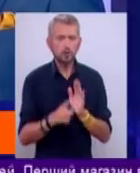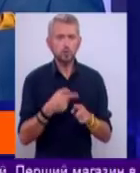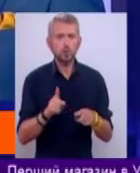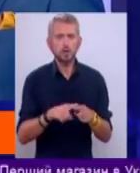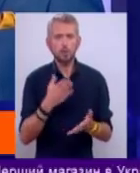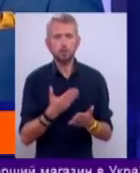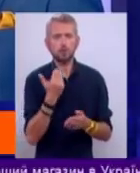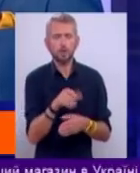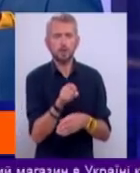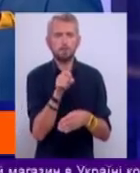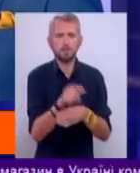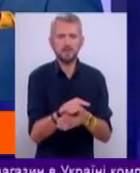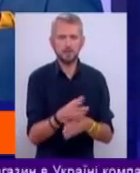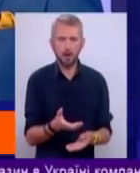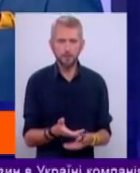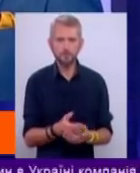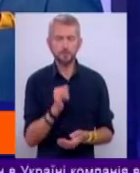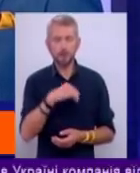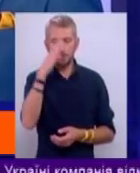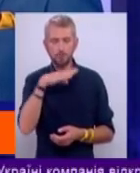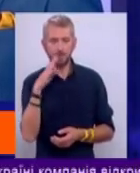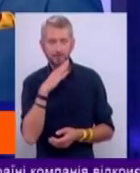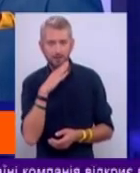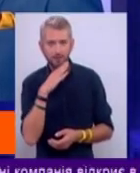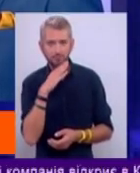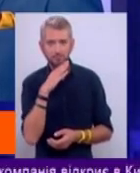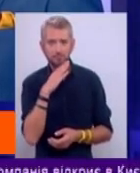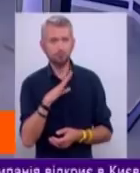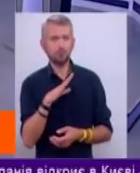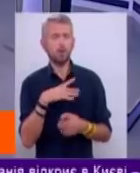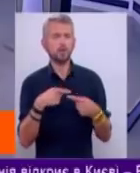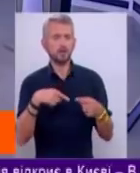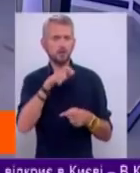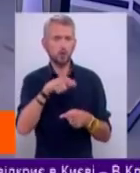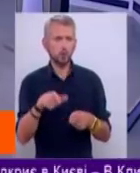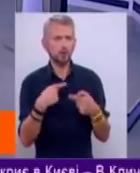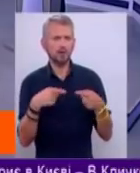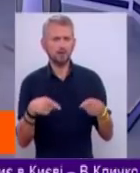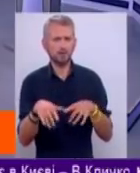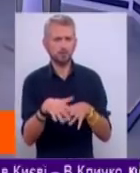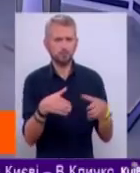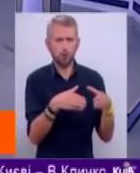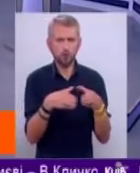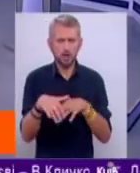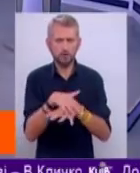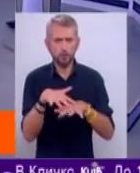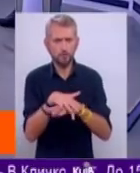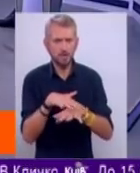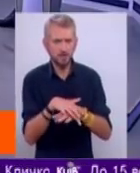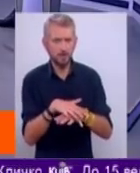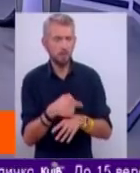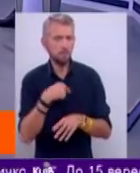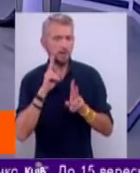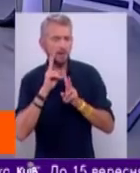можливо, їхня місія така. І батьками стають різні люди з різних прошарків суспільства. Ми